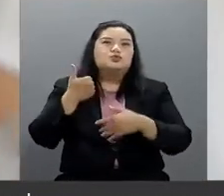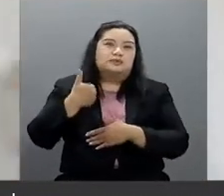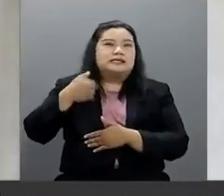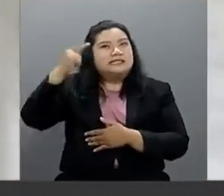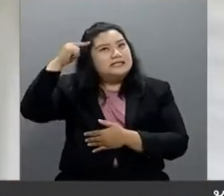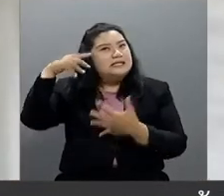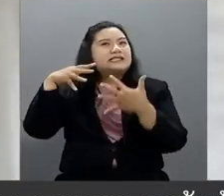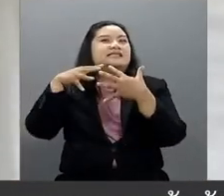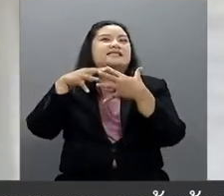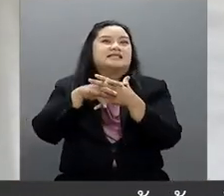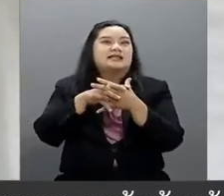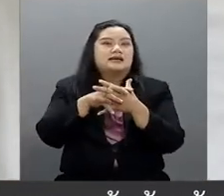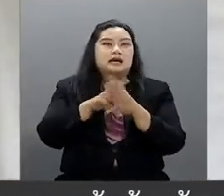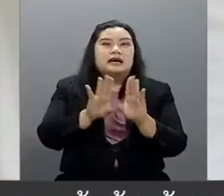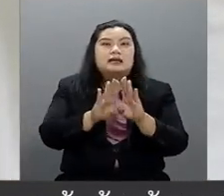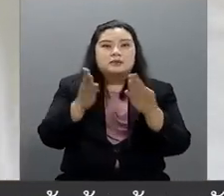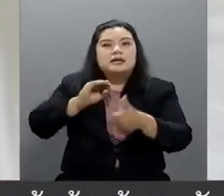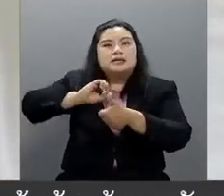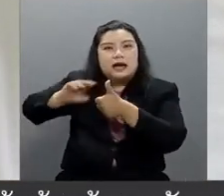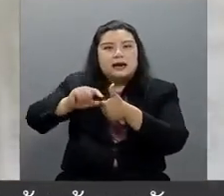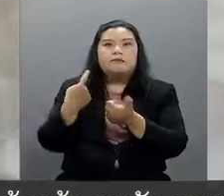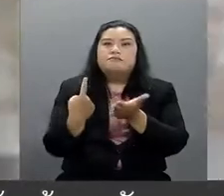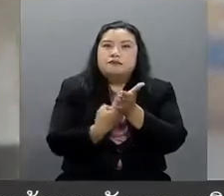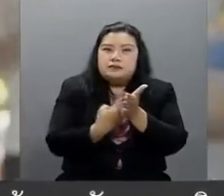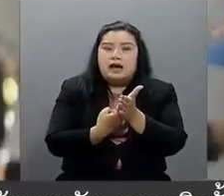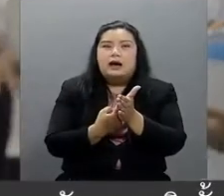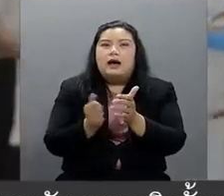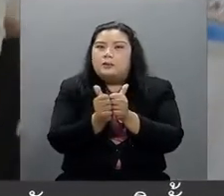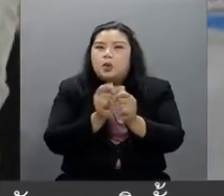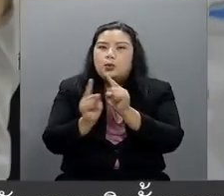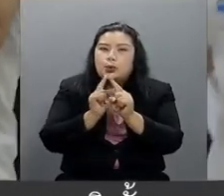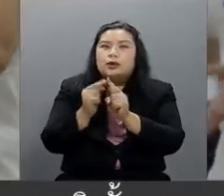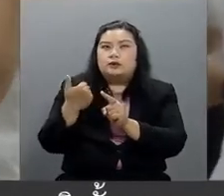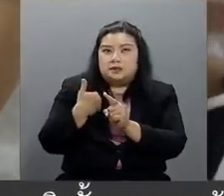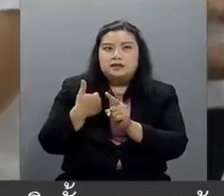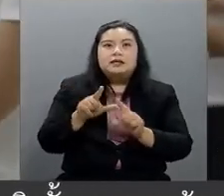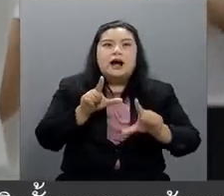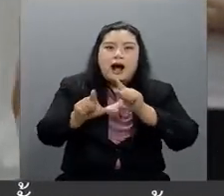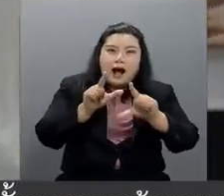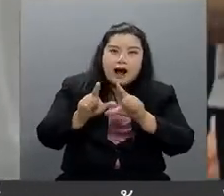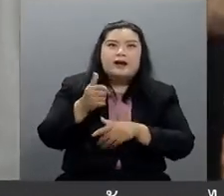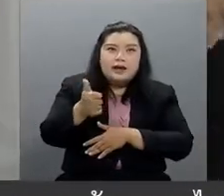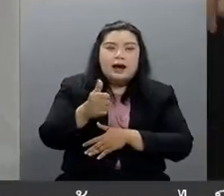รึกษาคลายทุกข์ผ่านแชทไลน์ LINE@dchat สำหรับผู้ที่เข้ารับการกักกันตัวในสเตจ